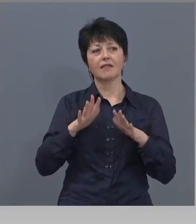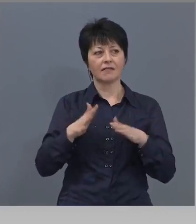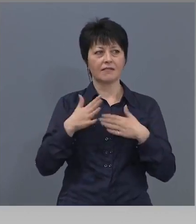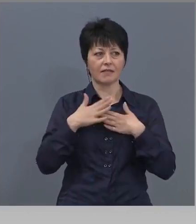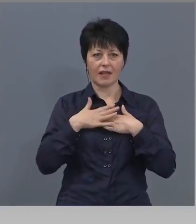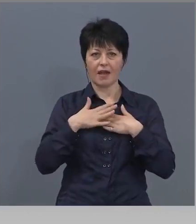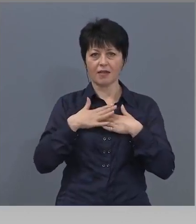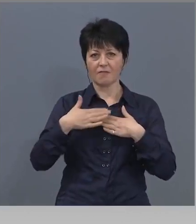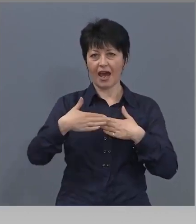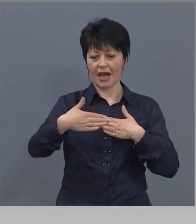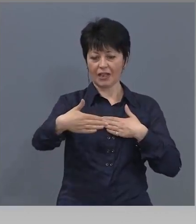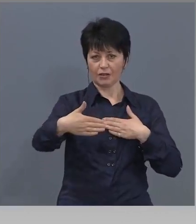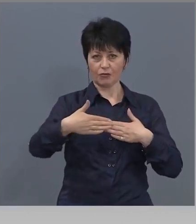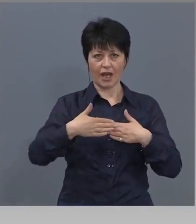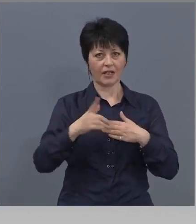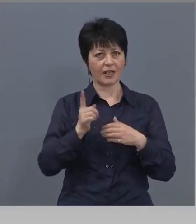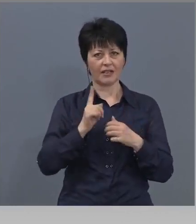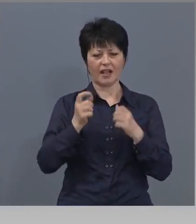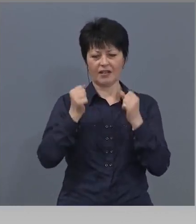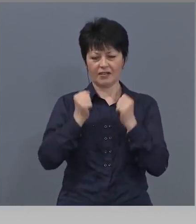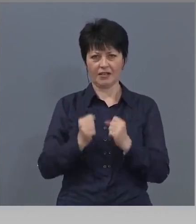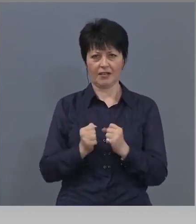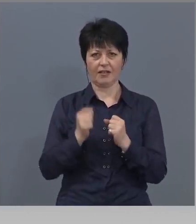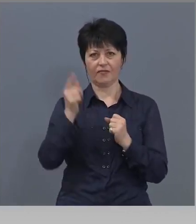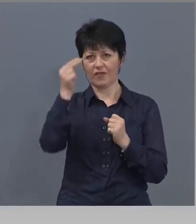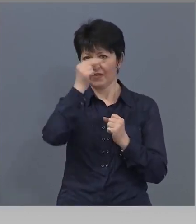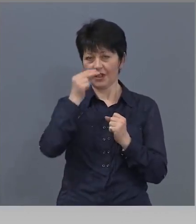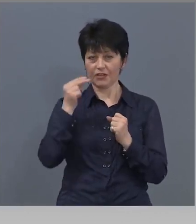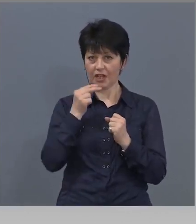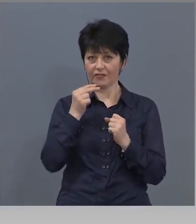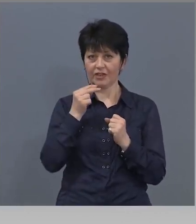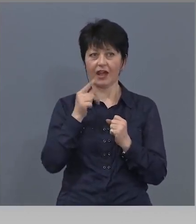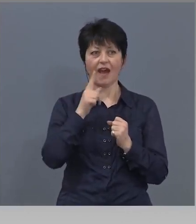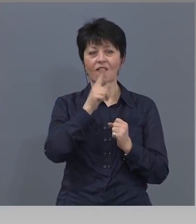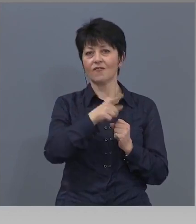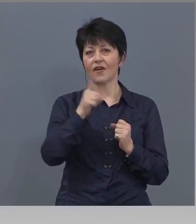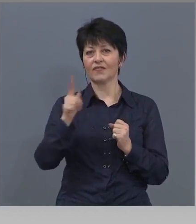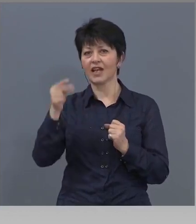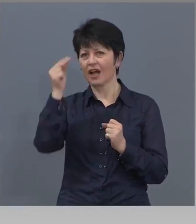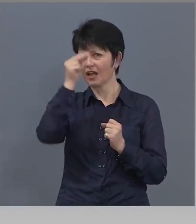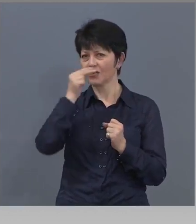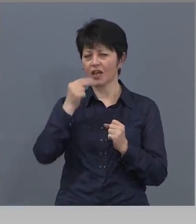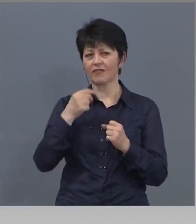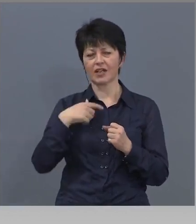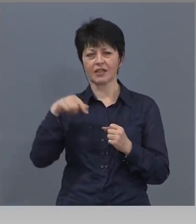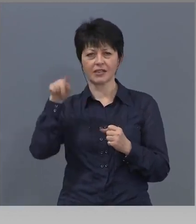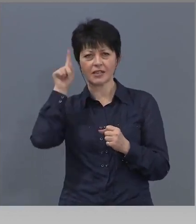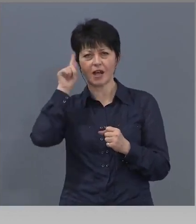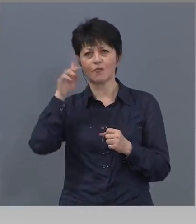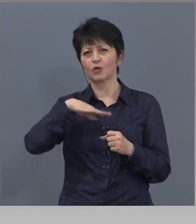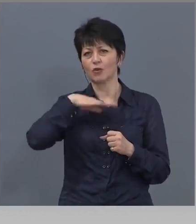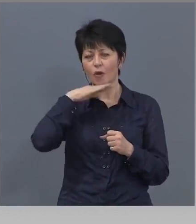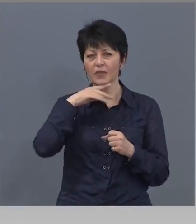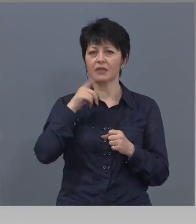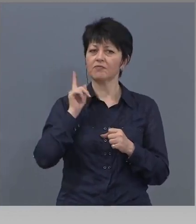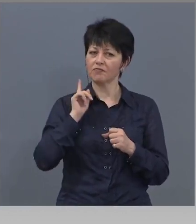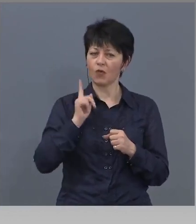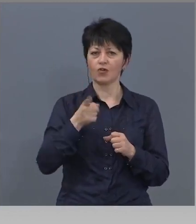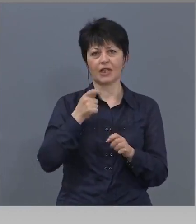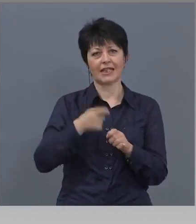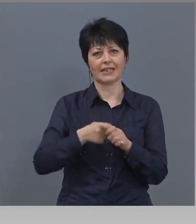да не се застояват в църквите. Почти във всяка църква, аз знам от опит, има възможност да се направи